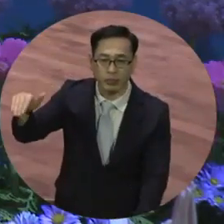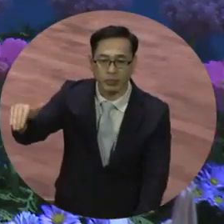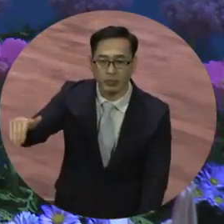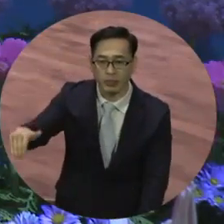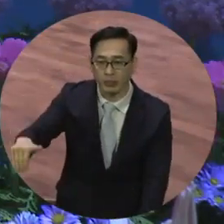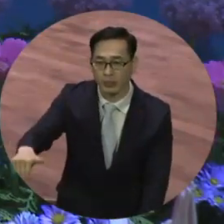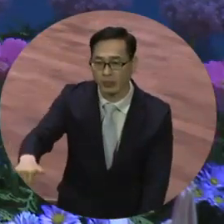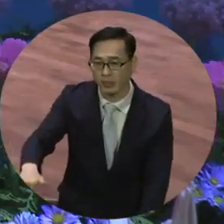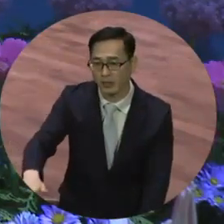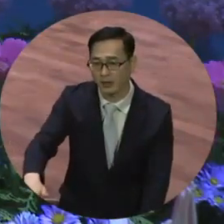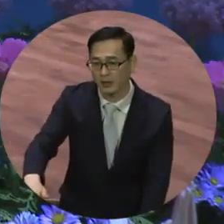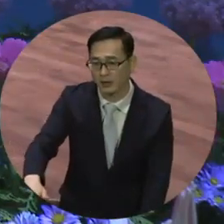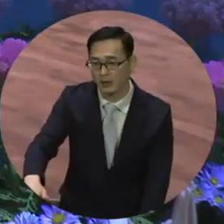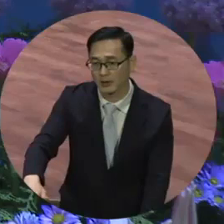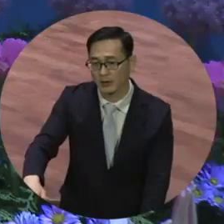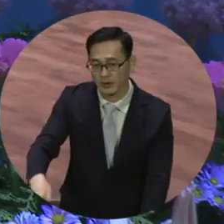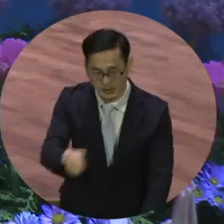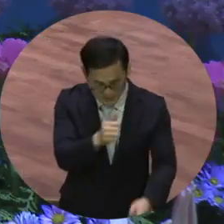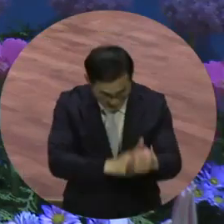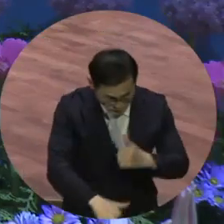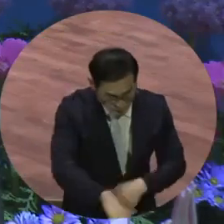자라고